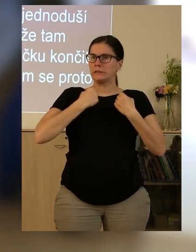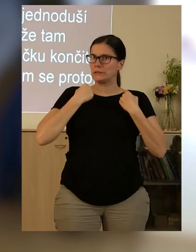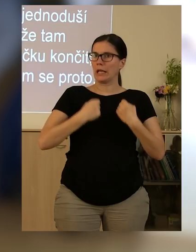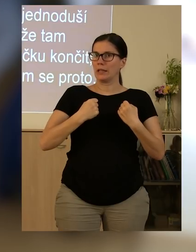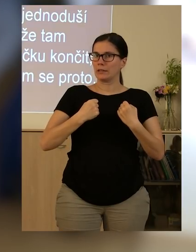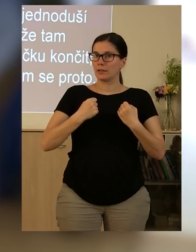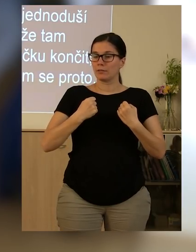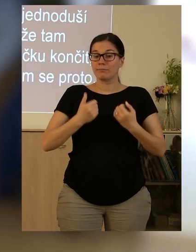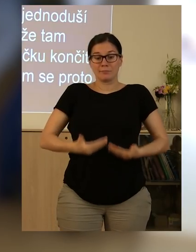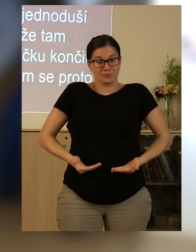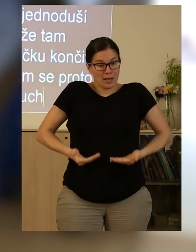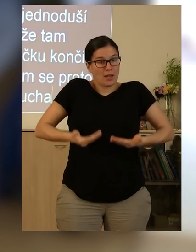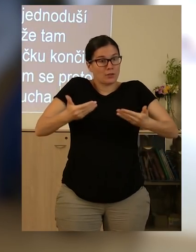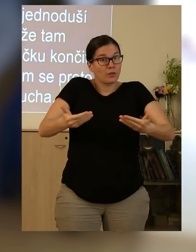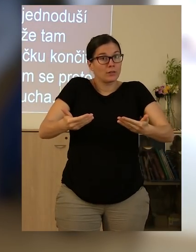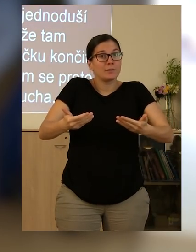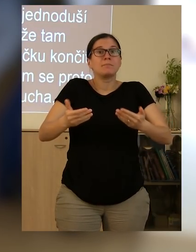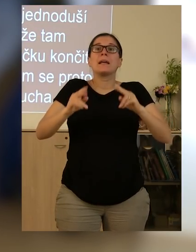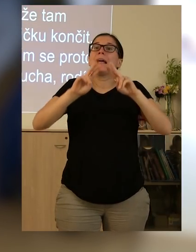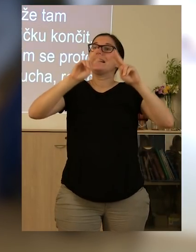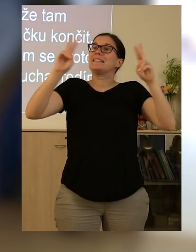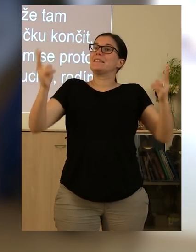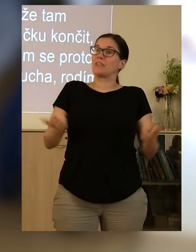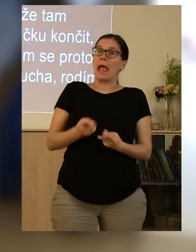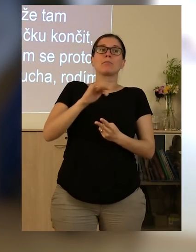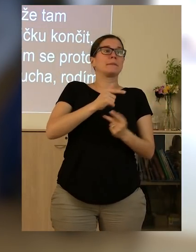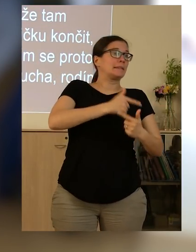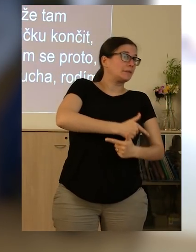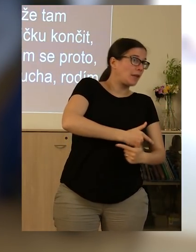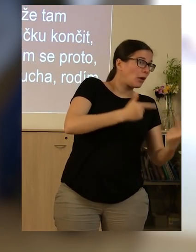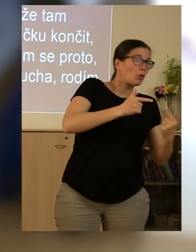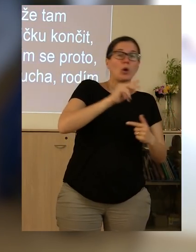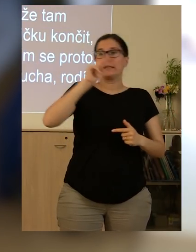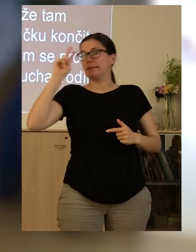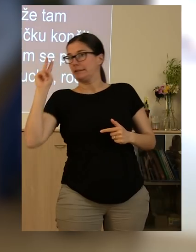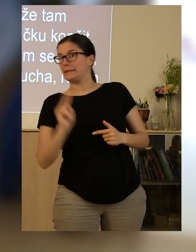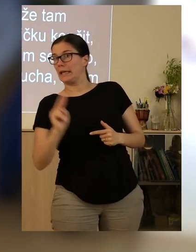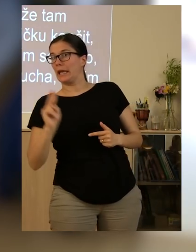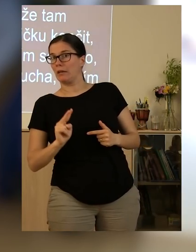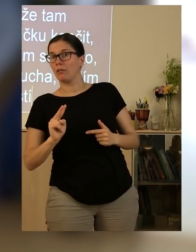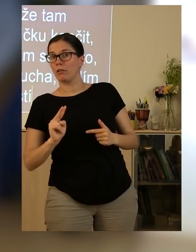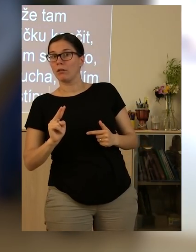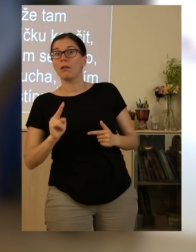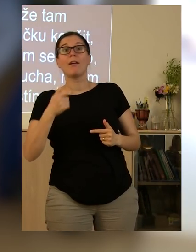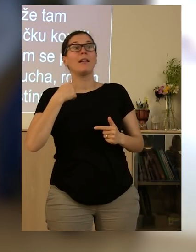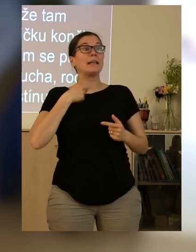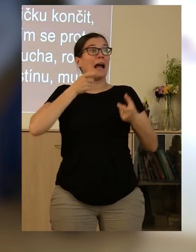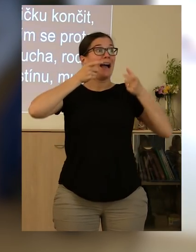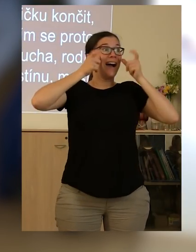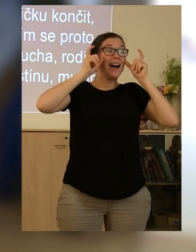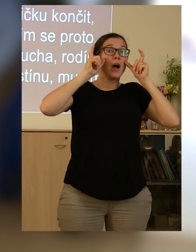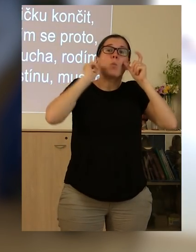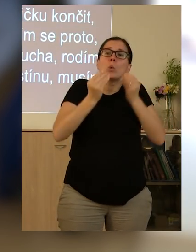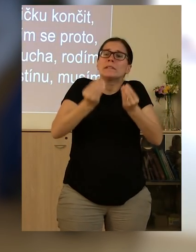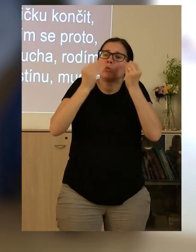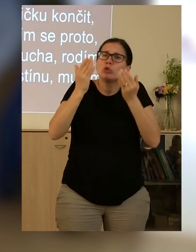Rodím se do světa světla a stínu. Potřebuju se naučit díky bdělosti rozlišit mezi světlem a mezi